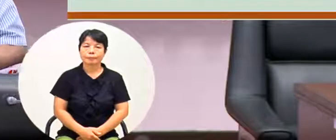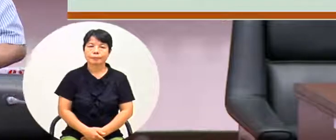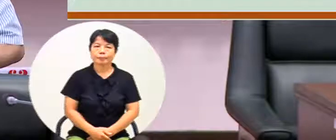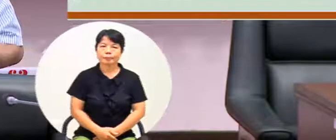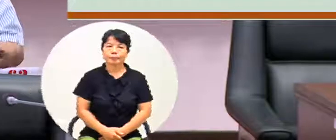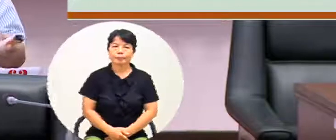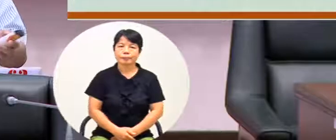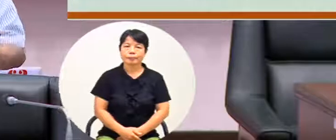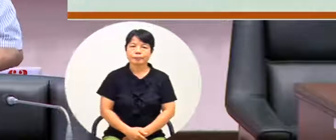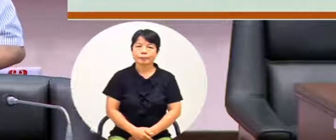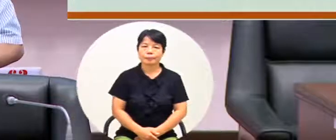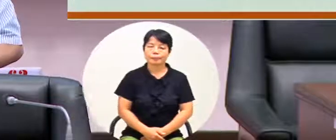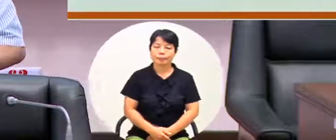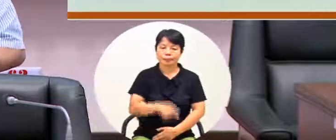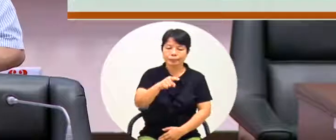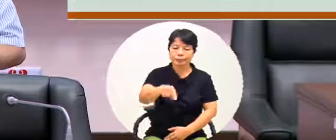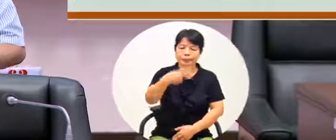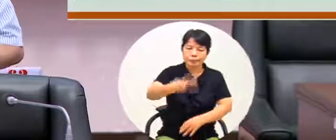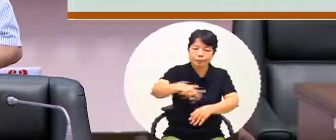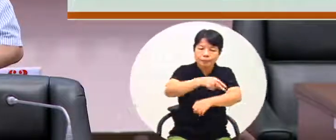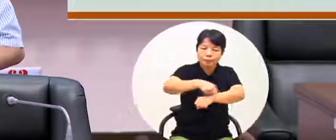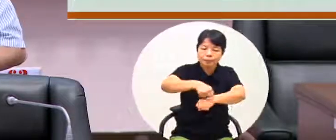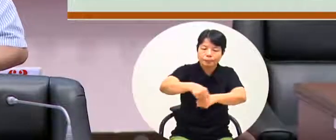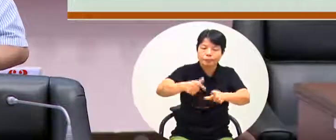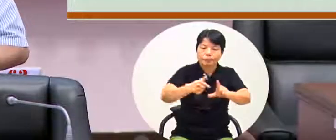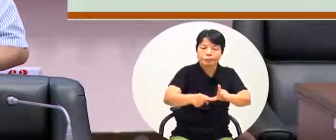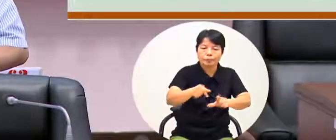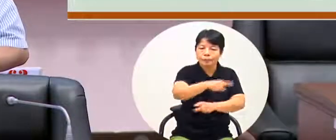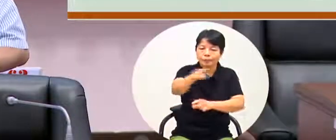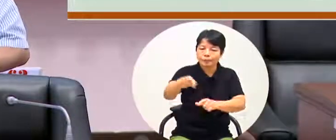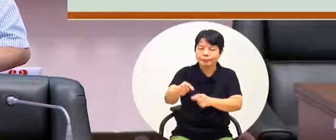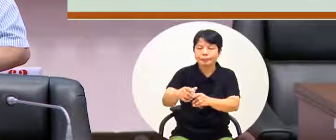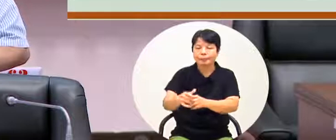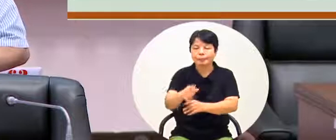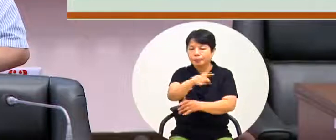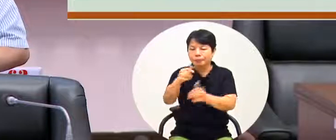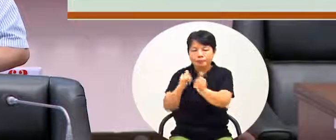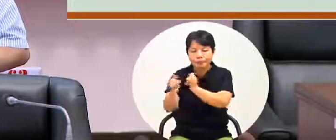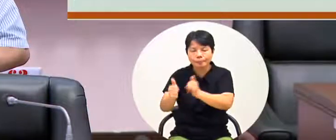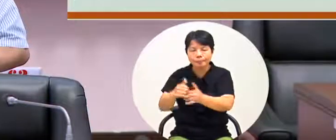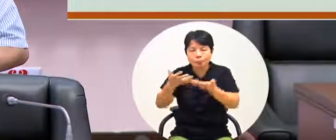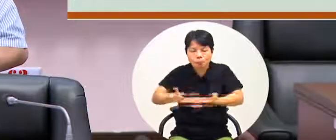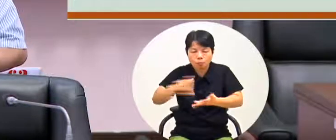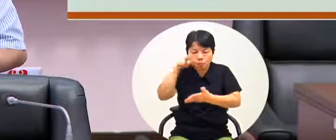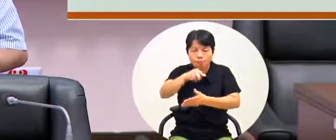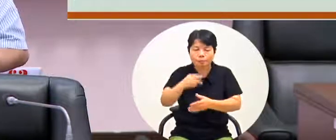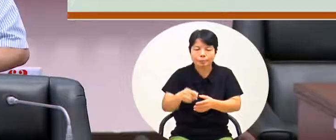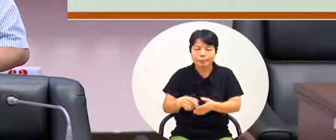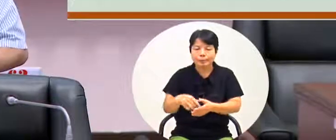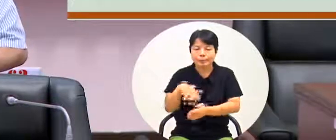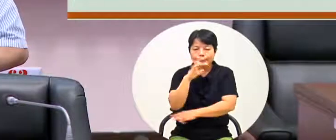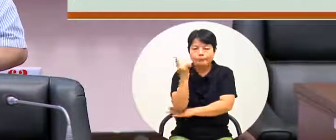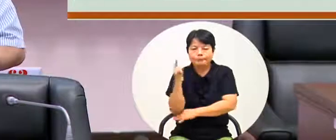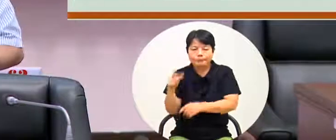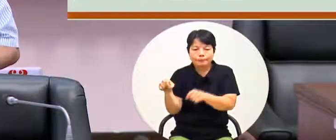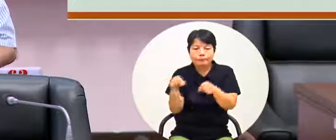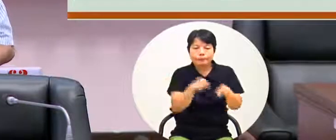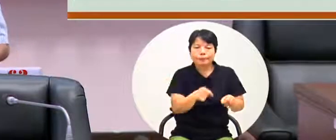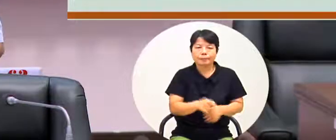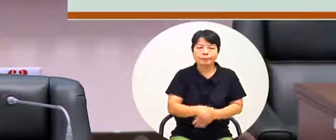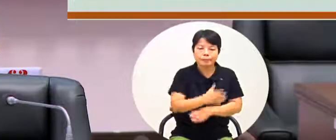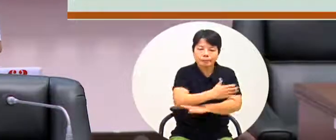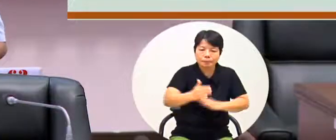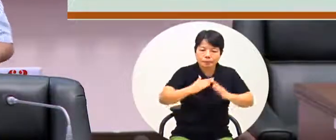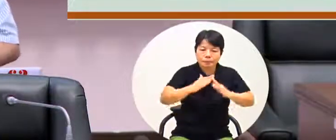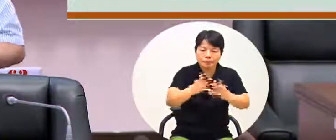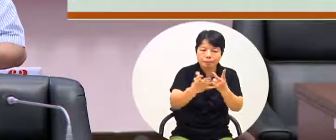吼，顶足重视啦吼，啊嘛等足久啊，关系入边未进甲进吼。将近要七年